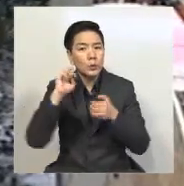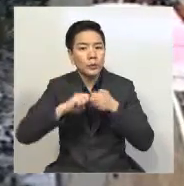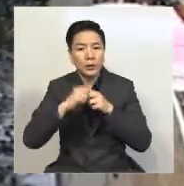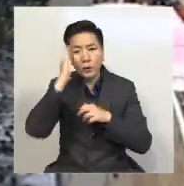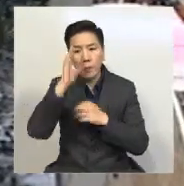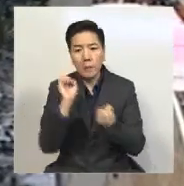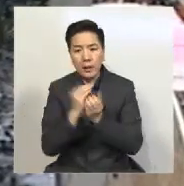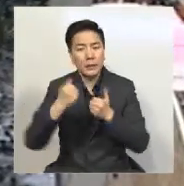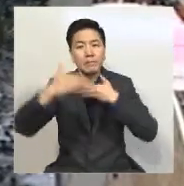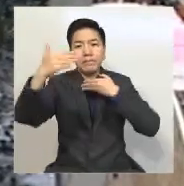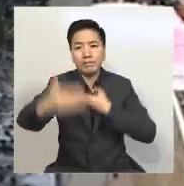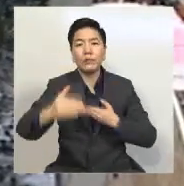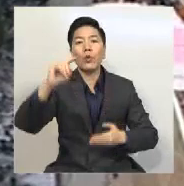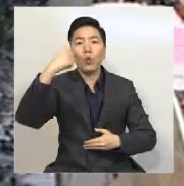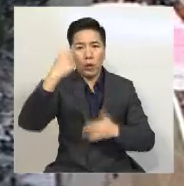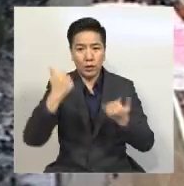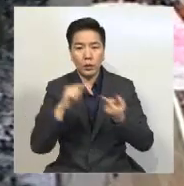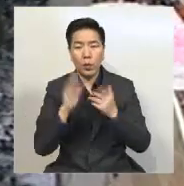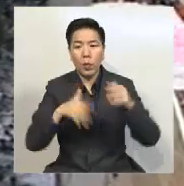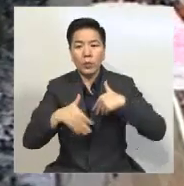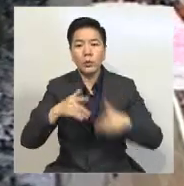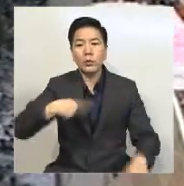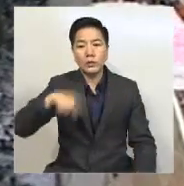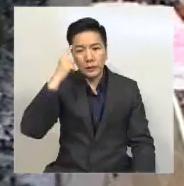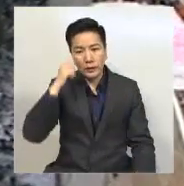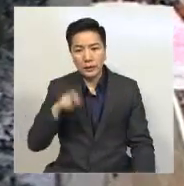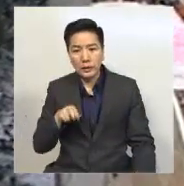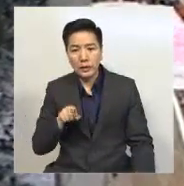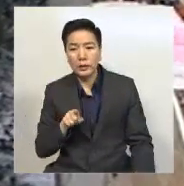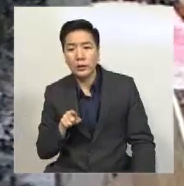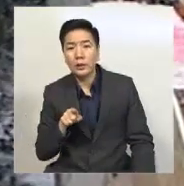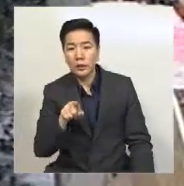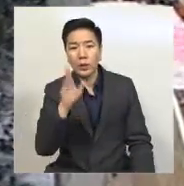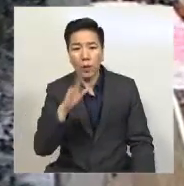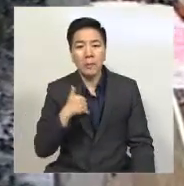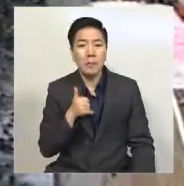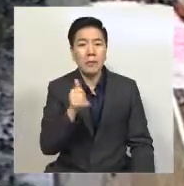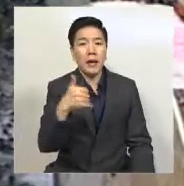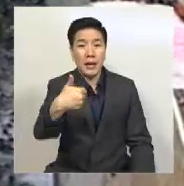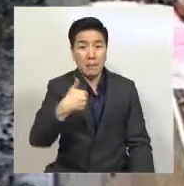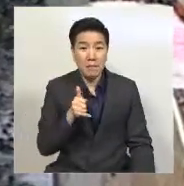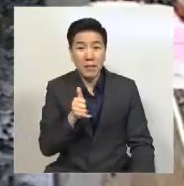ครับนี่คือเหตุผลที่ต้องปิดสะพานในขณะนี้ครับก็ประชาชนไปยังผู้ที่จะสัญจรไปมาผ่